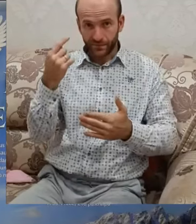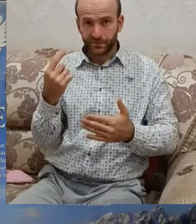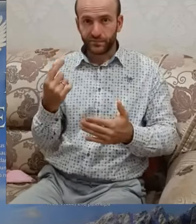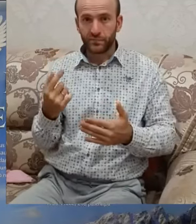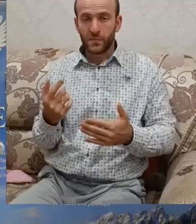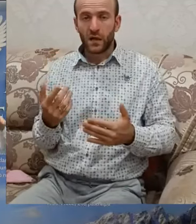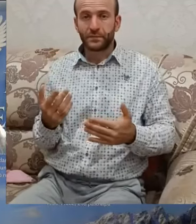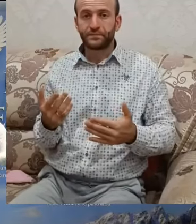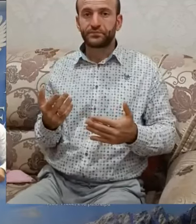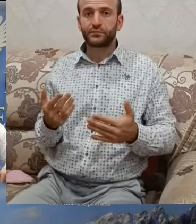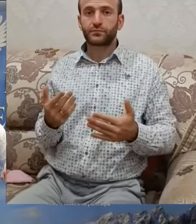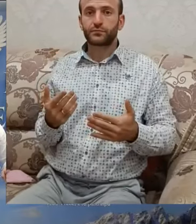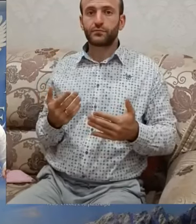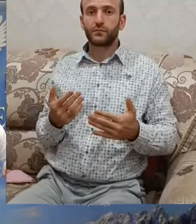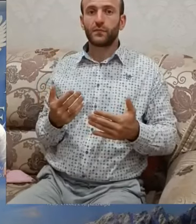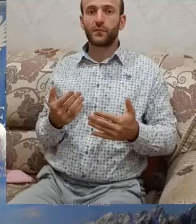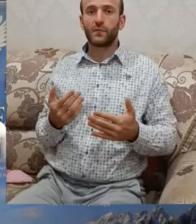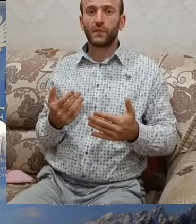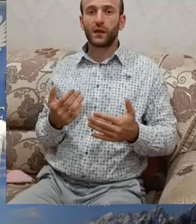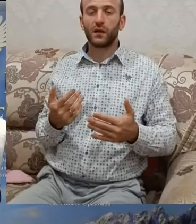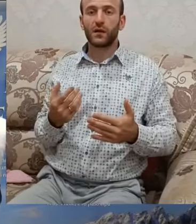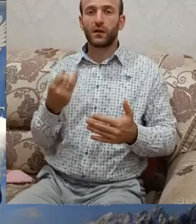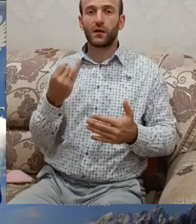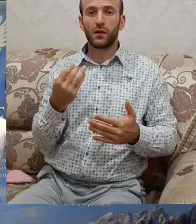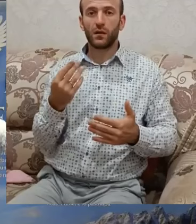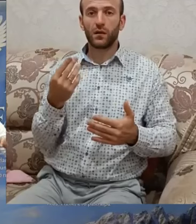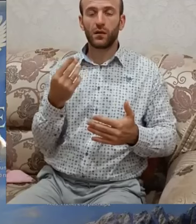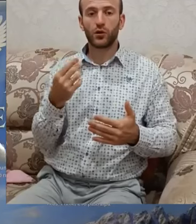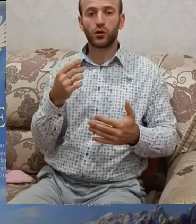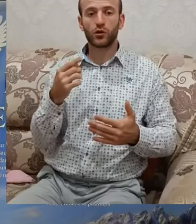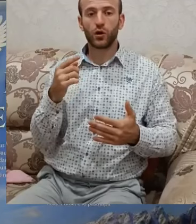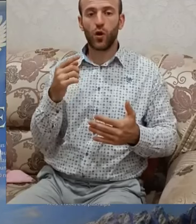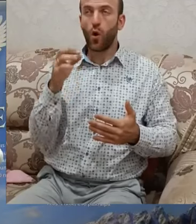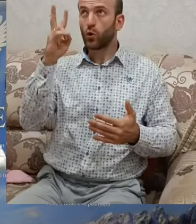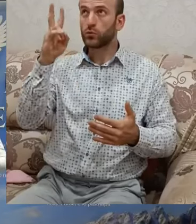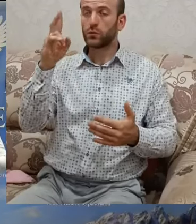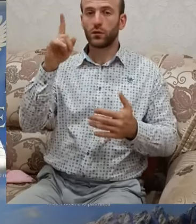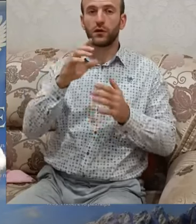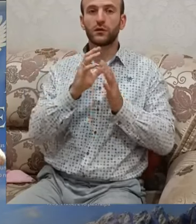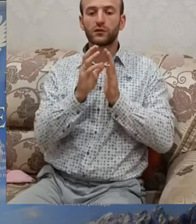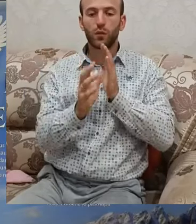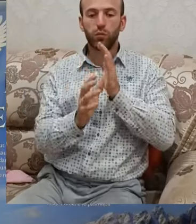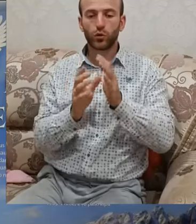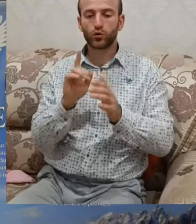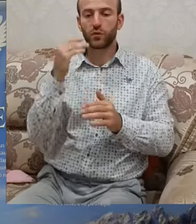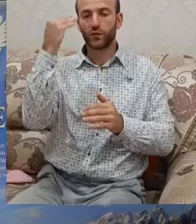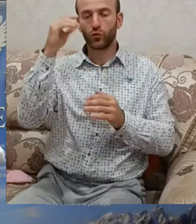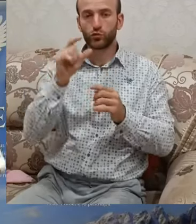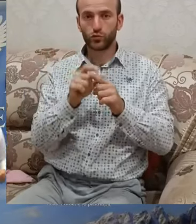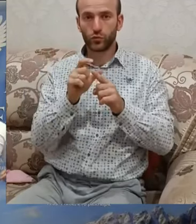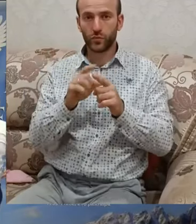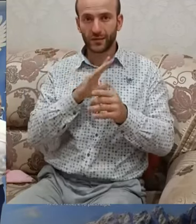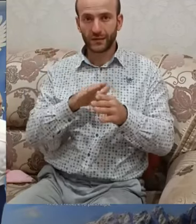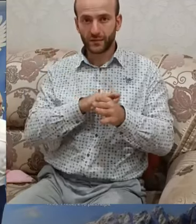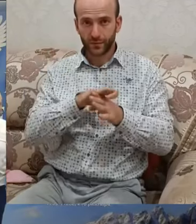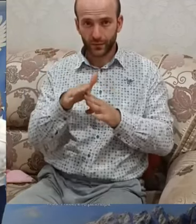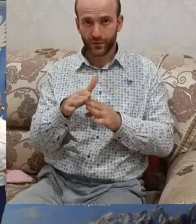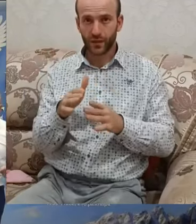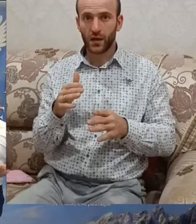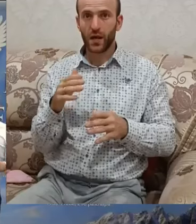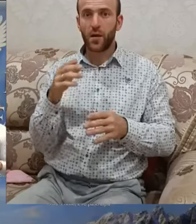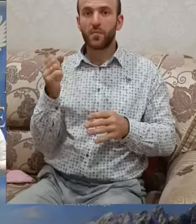jo žodis išsipildytų. Не для кого-то. Он заботится, чтобы его слово исполнилось. Be jo apreiškimo mumise. Без